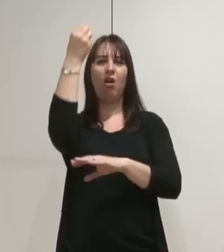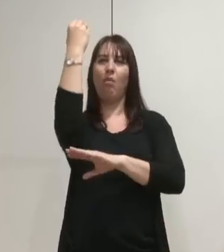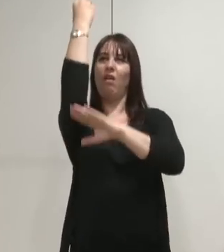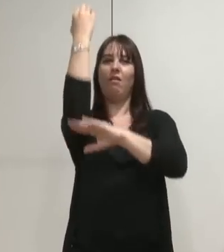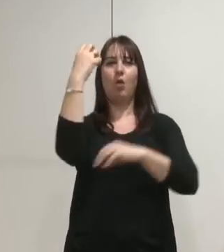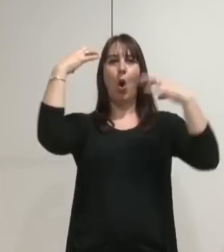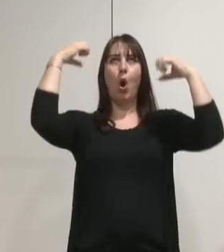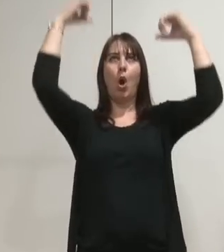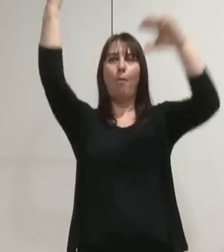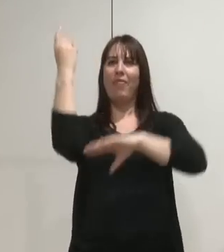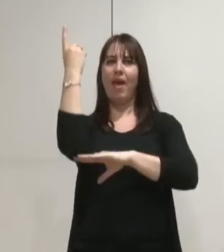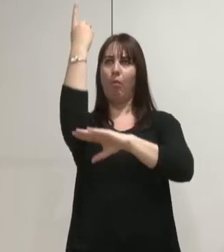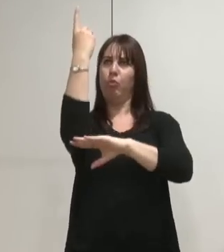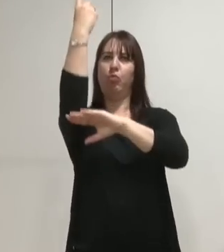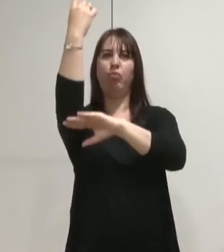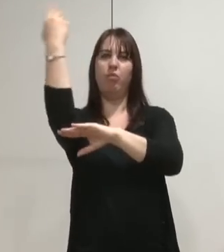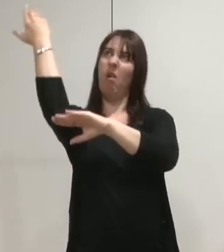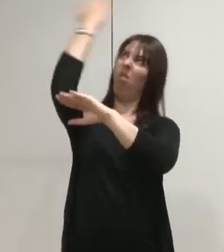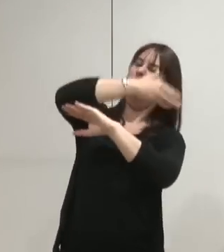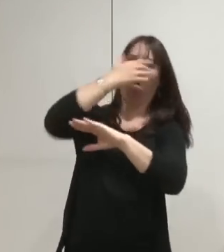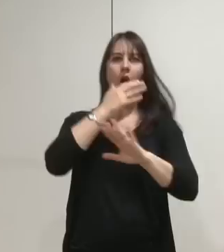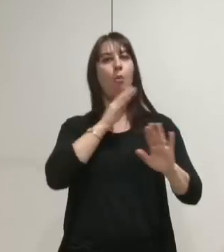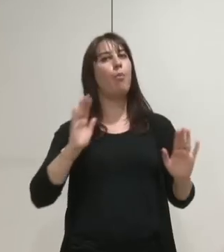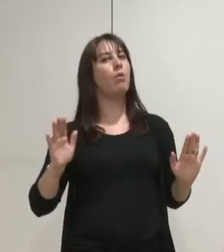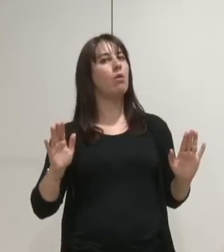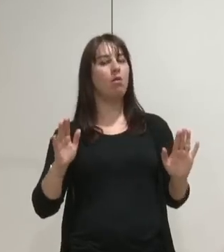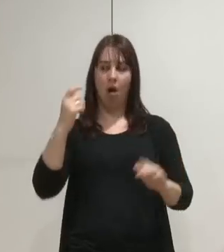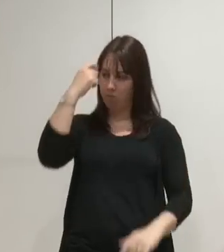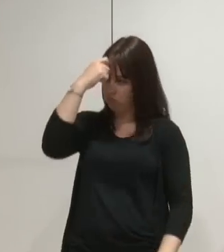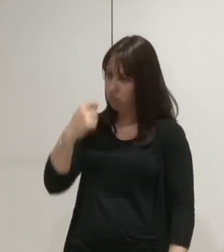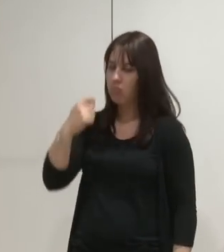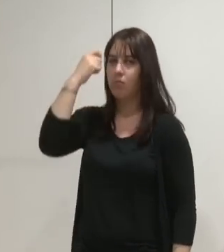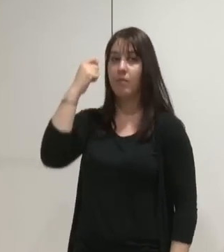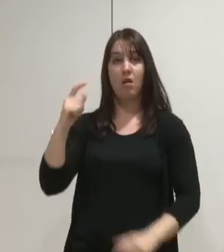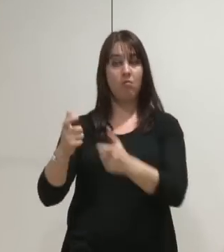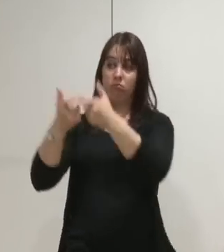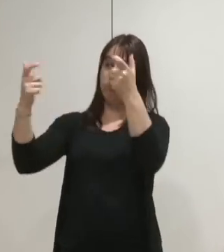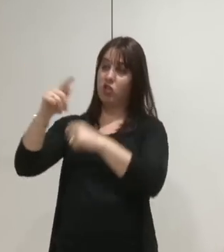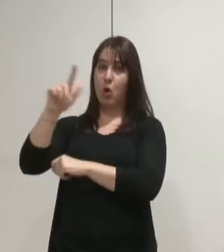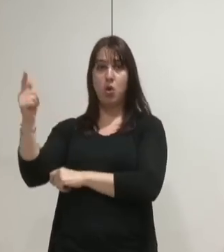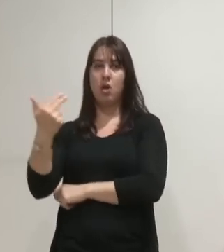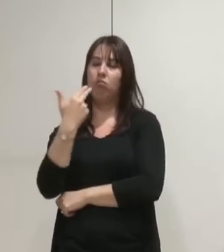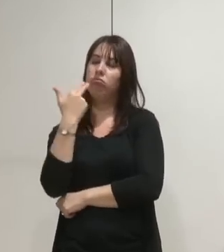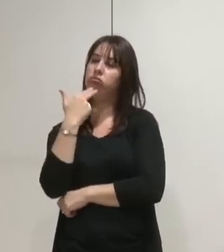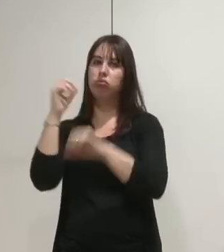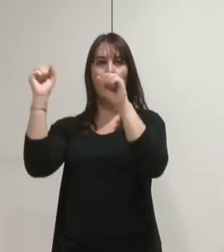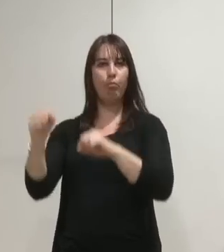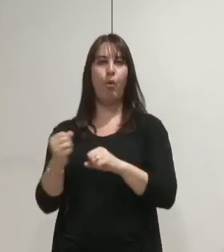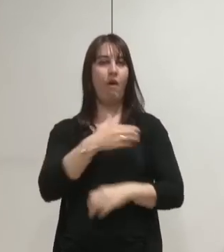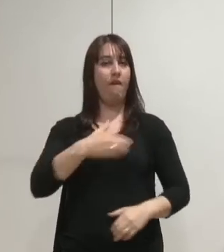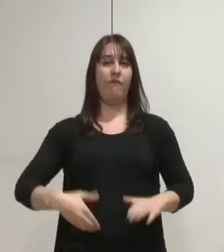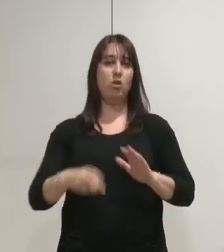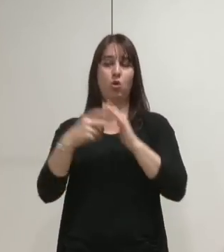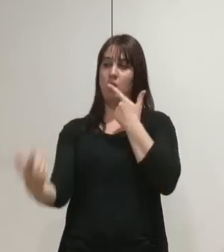la tête et GG serait capable de répondre techniquement à cette demande de la Ville de Grenoble et donc